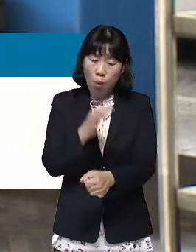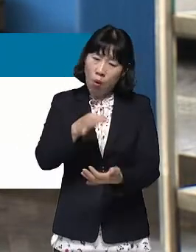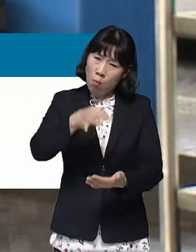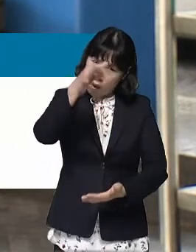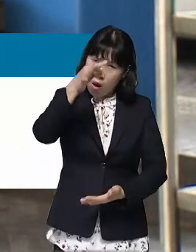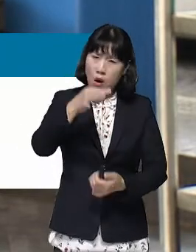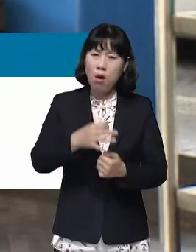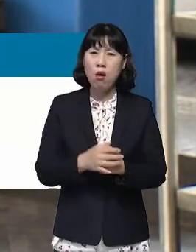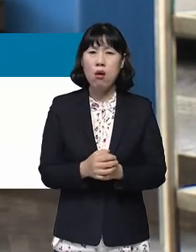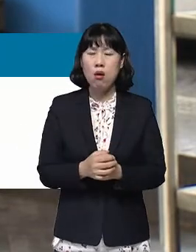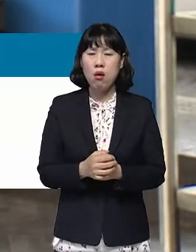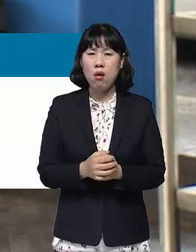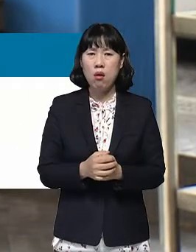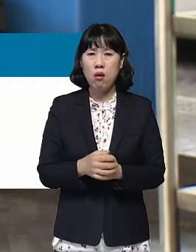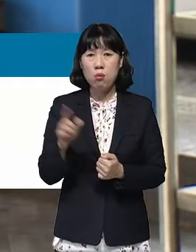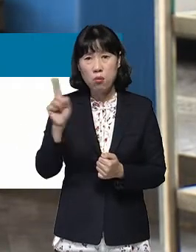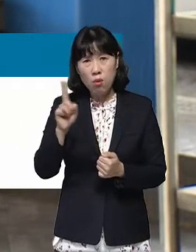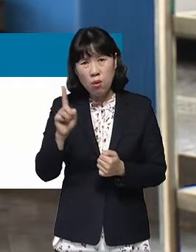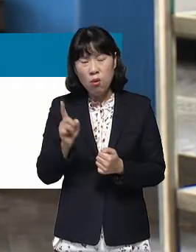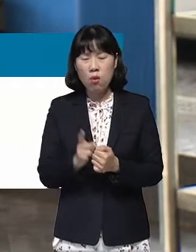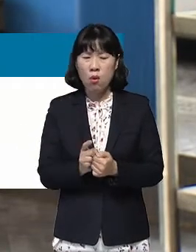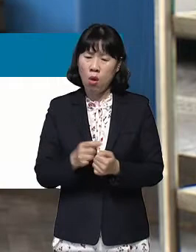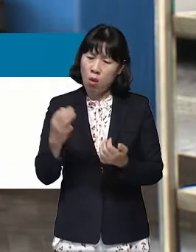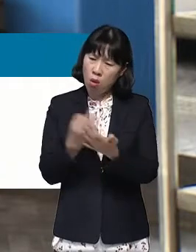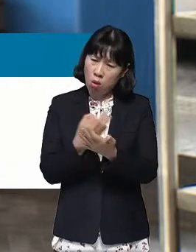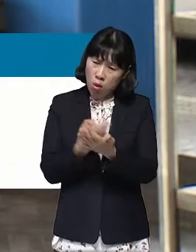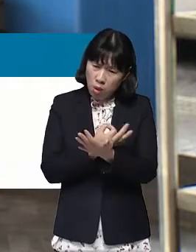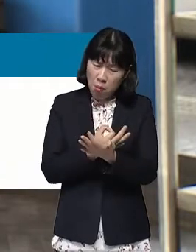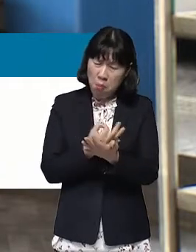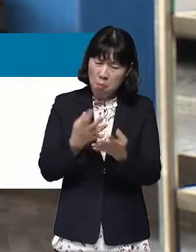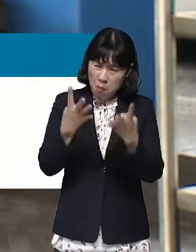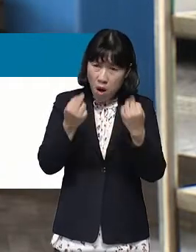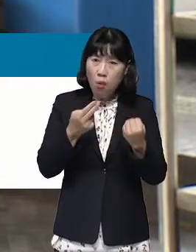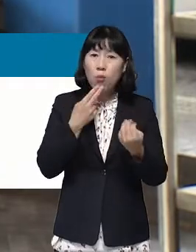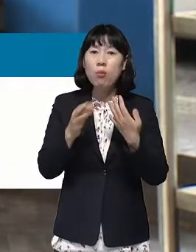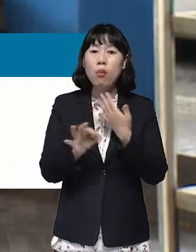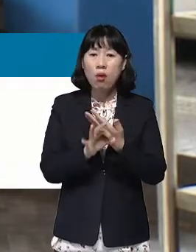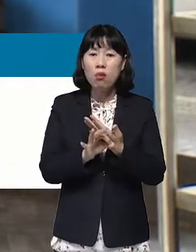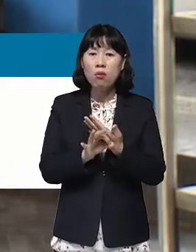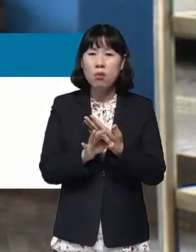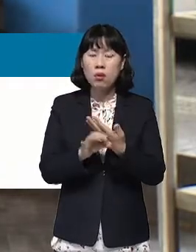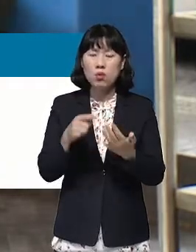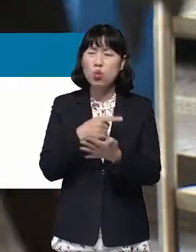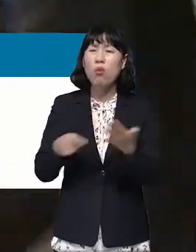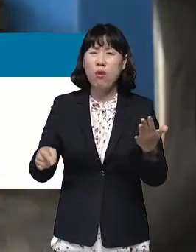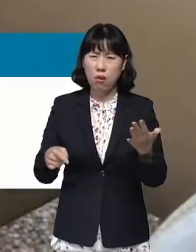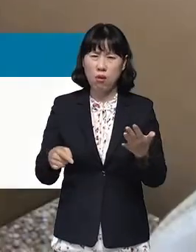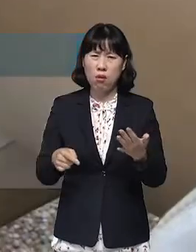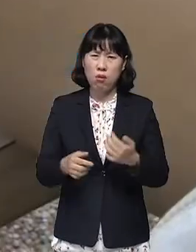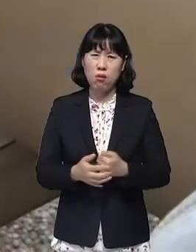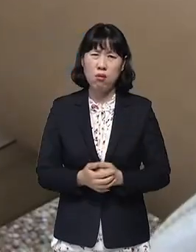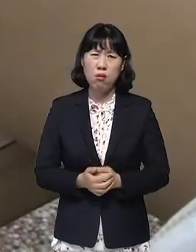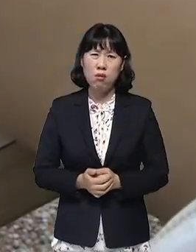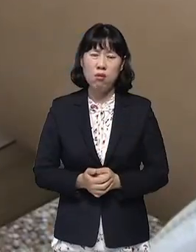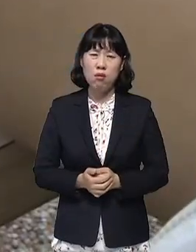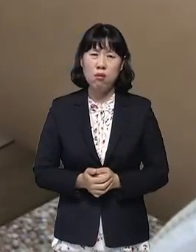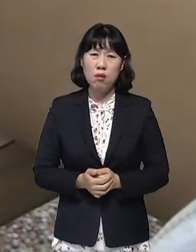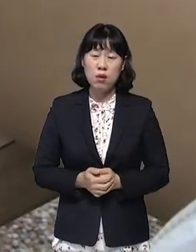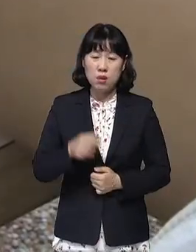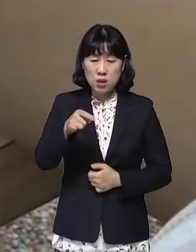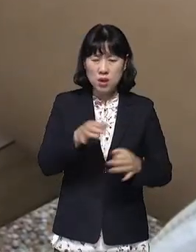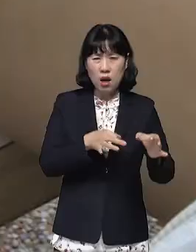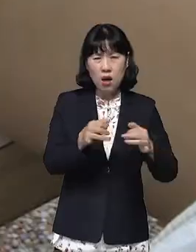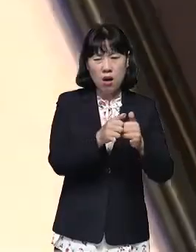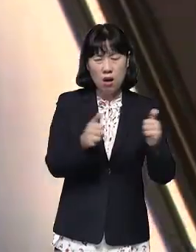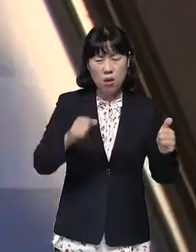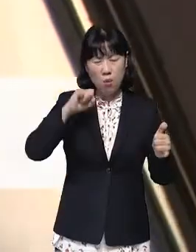하니까 이게 며칠 어느 정도 나오지 않으면 손해거든요. 이런